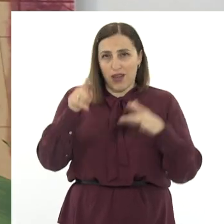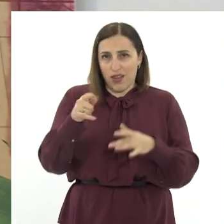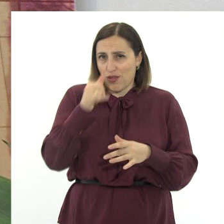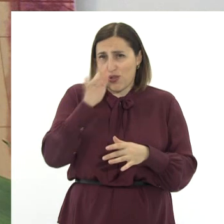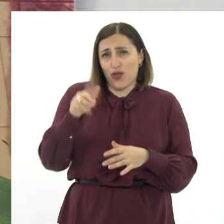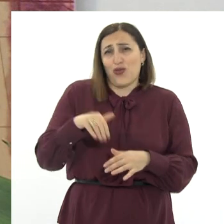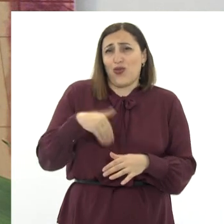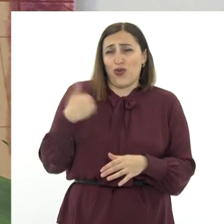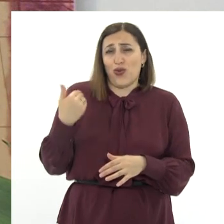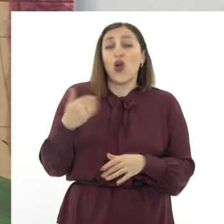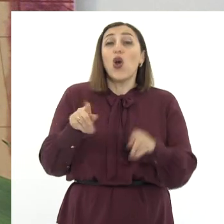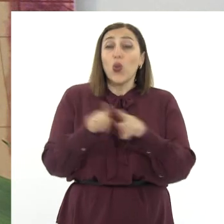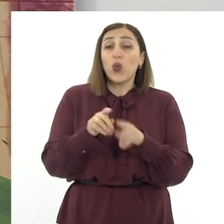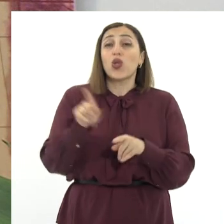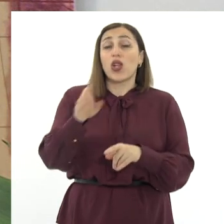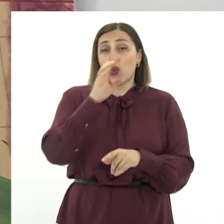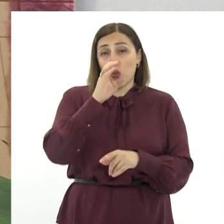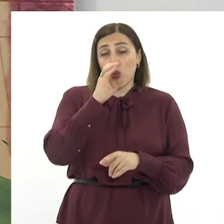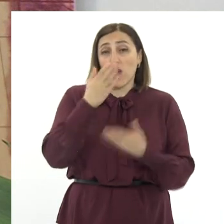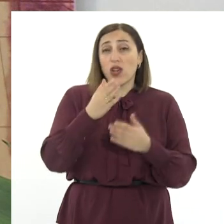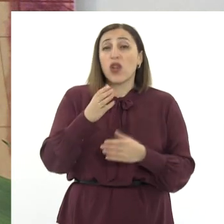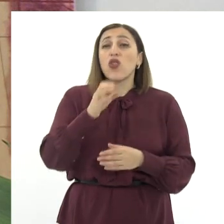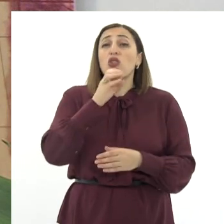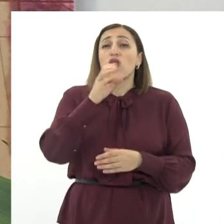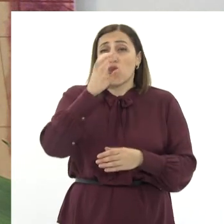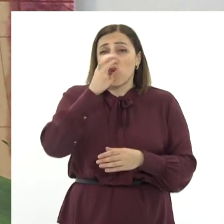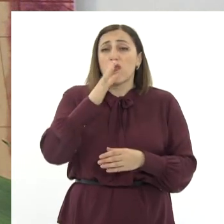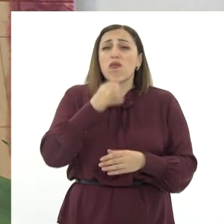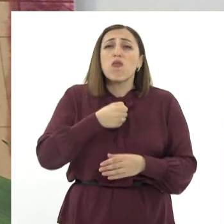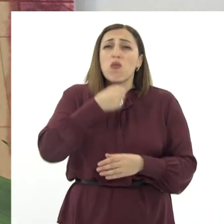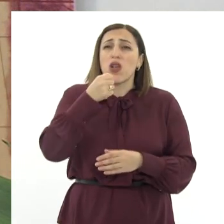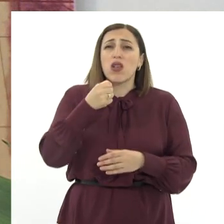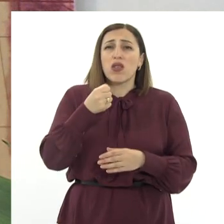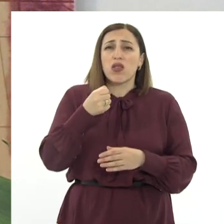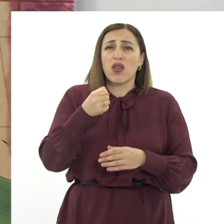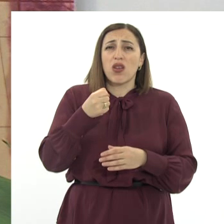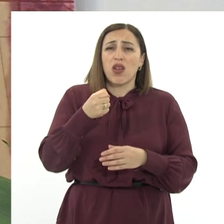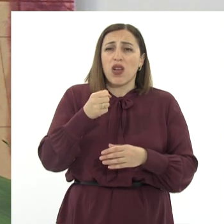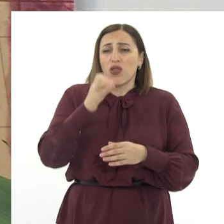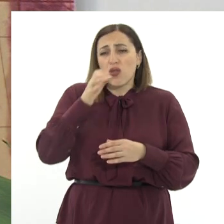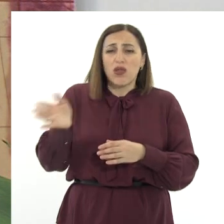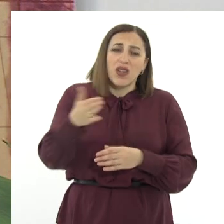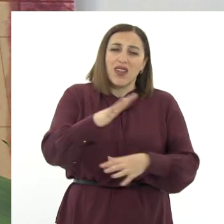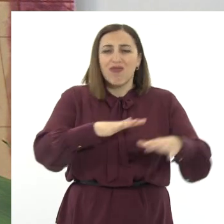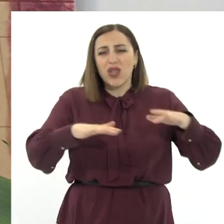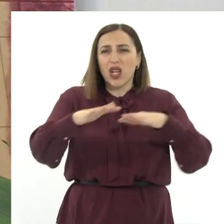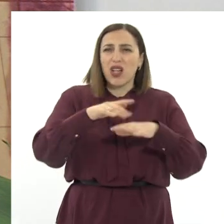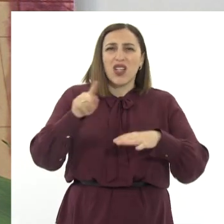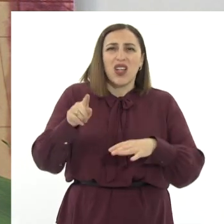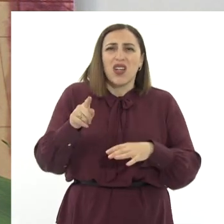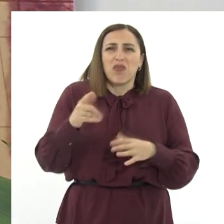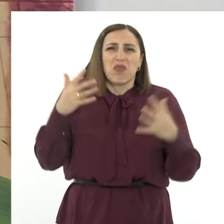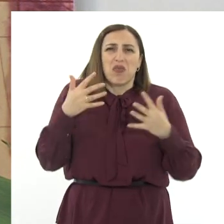դիսկոտեկա, ունել բարի, նա չի ուզի, նույնը շան է, եթե տարիքով մեծ է, տանես շների մեջ, նա չի ուզի, նրանց կոմֆորտի զոնան